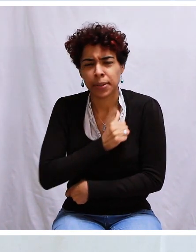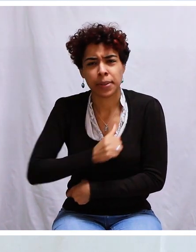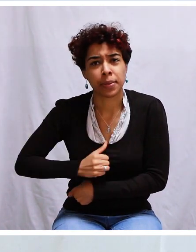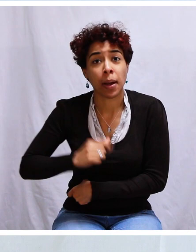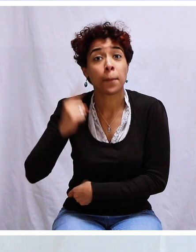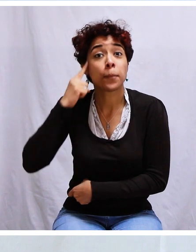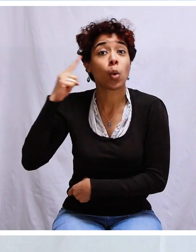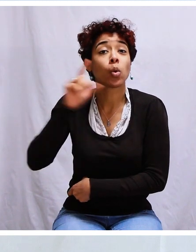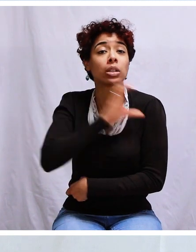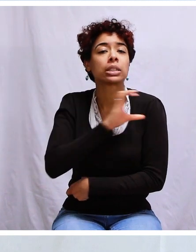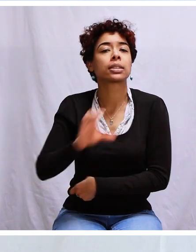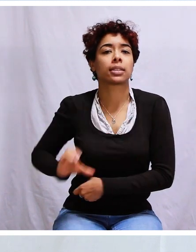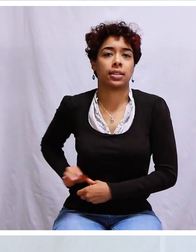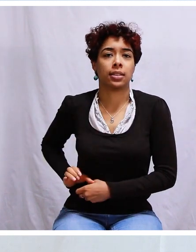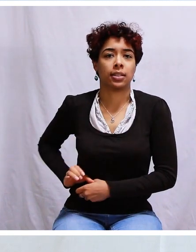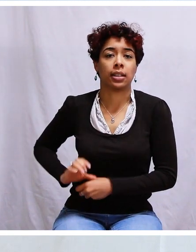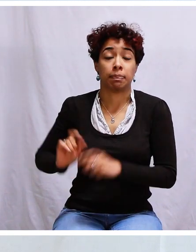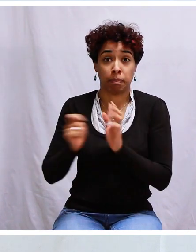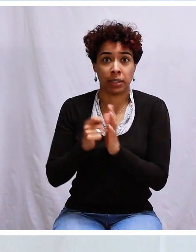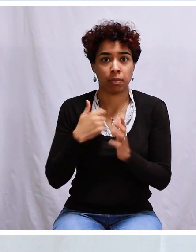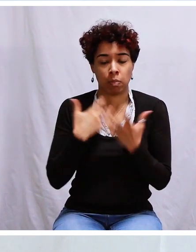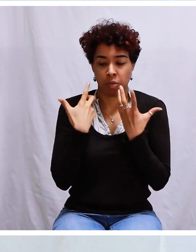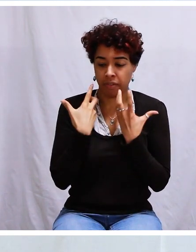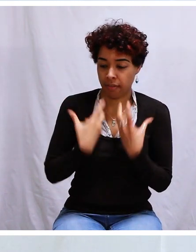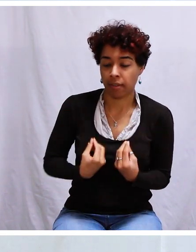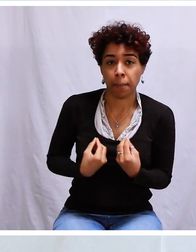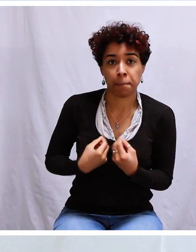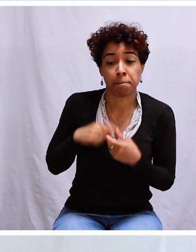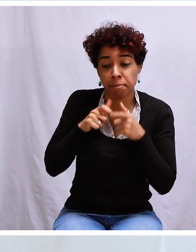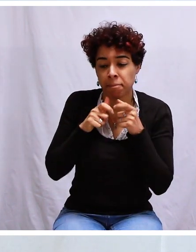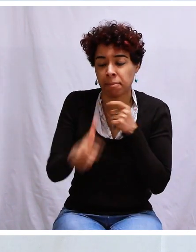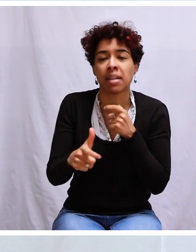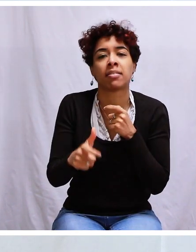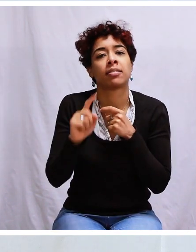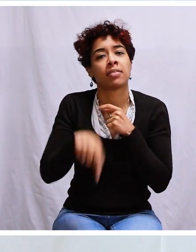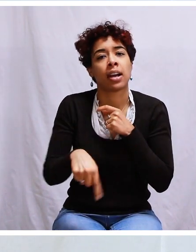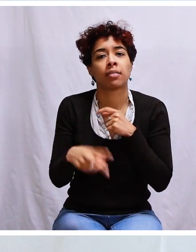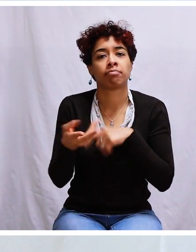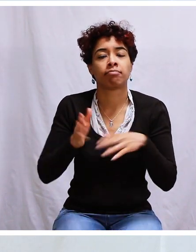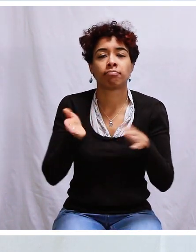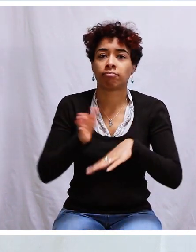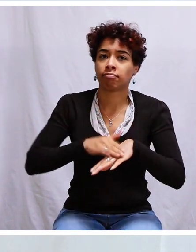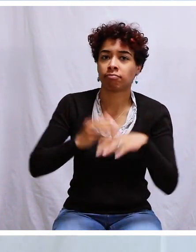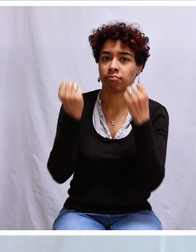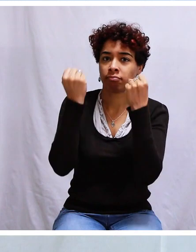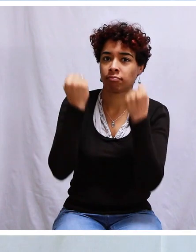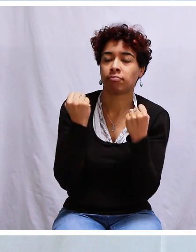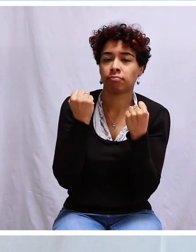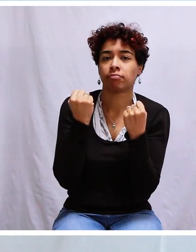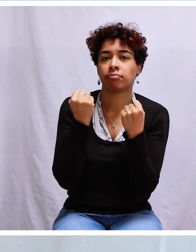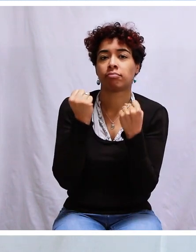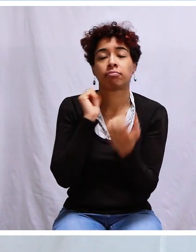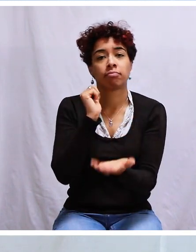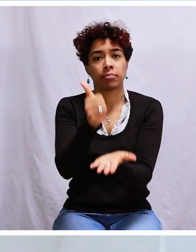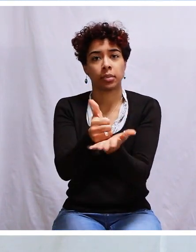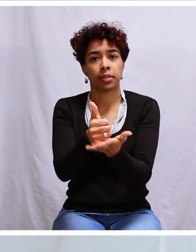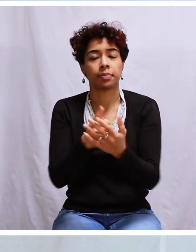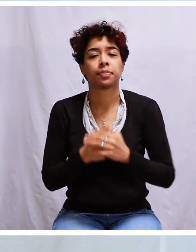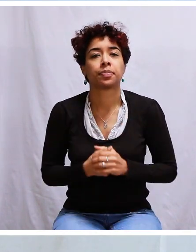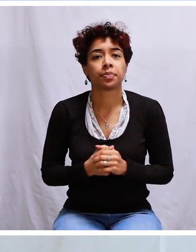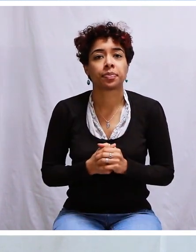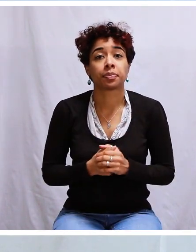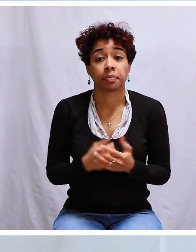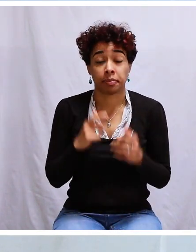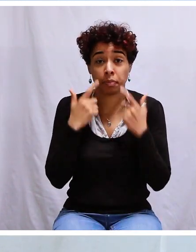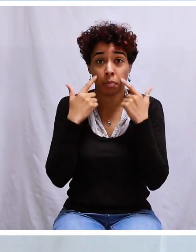Christ. Car quand je suis faible, c'est alors que je suis fort. Amen. On voit que Paul va passer